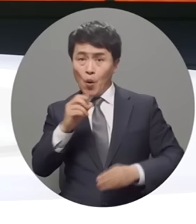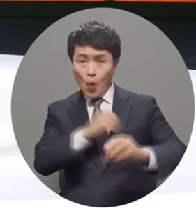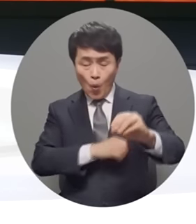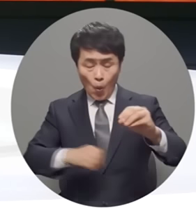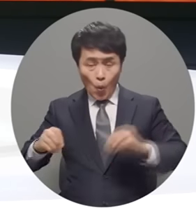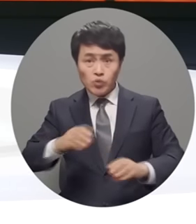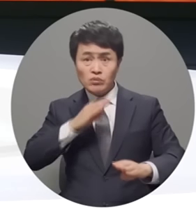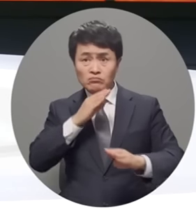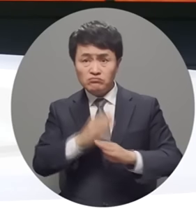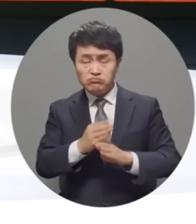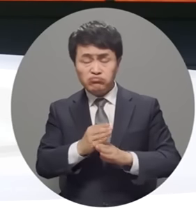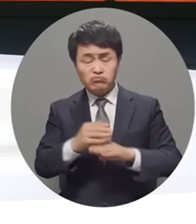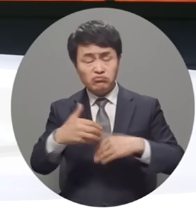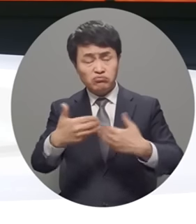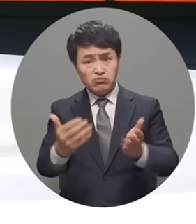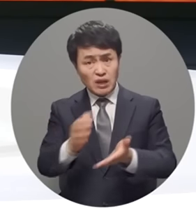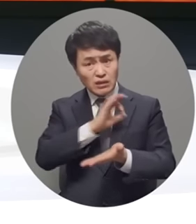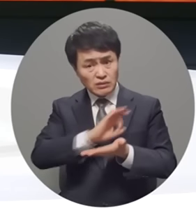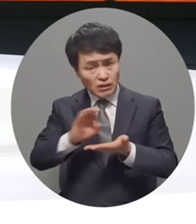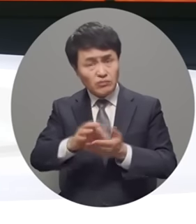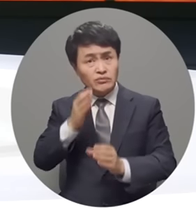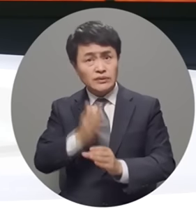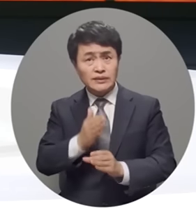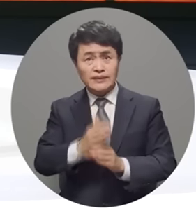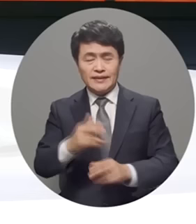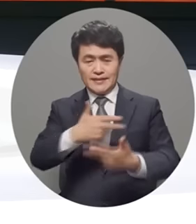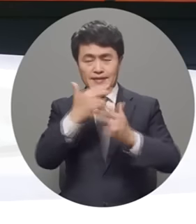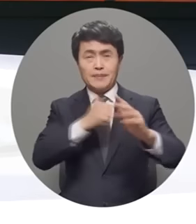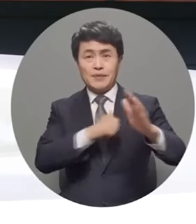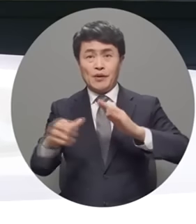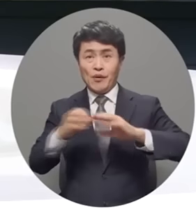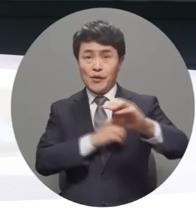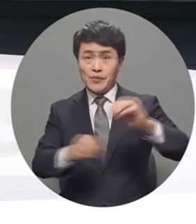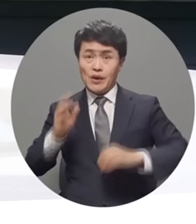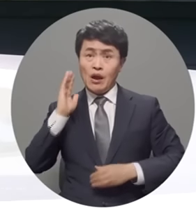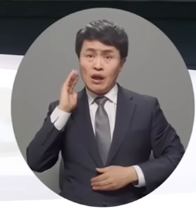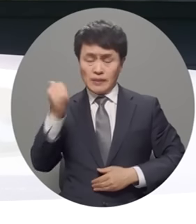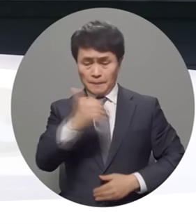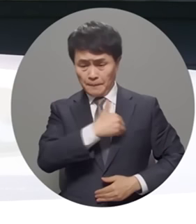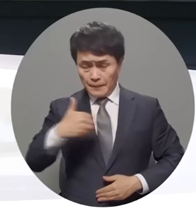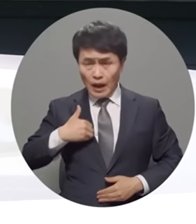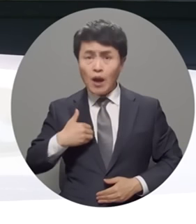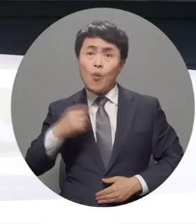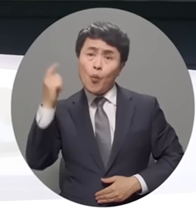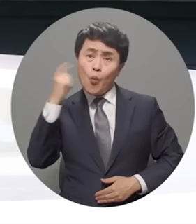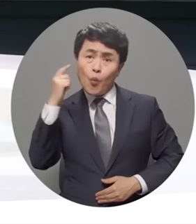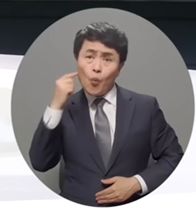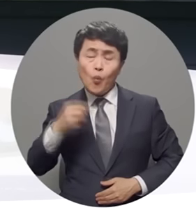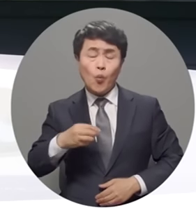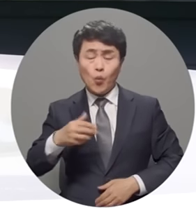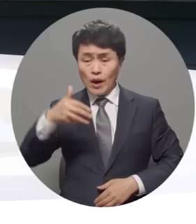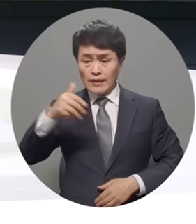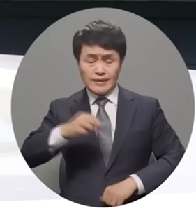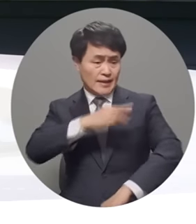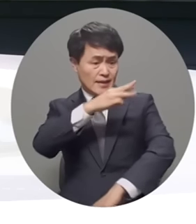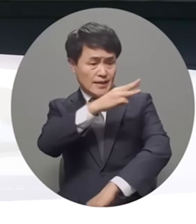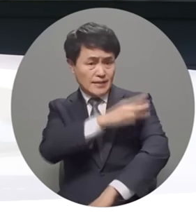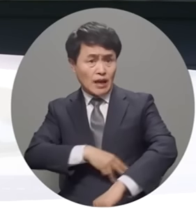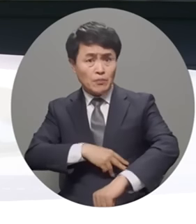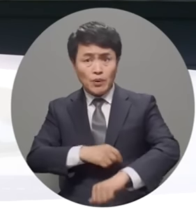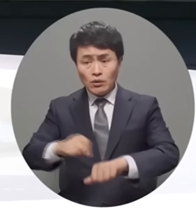민주당의 무기가 된 형국입니다. 이재명 대표가 역으로 대통령실이 떳떳하다면 왜 최상병 특검법을 못 받는